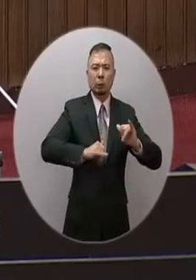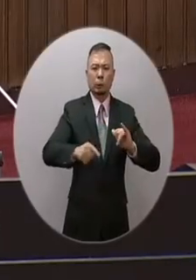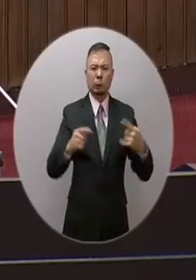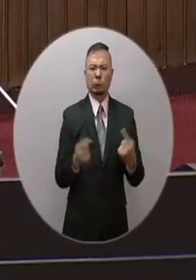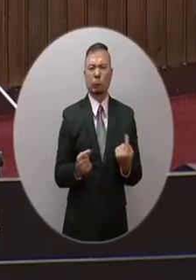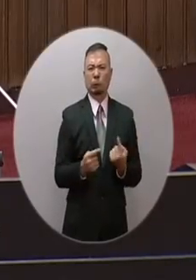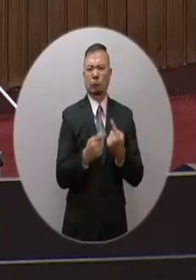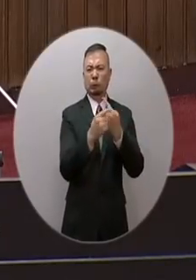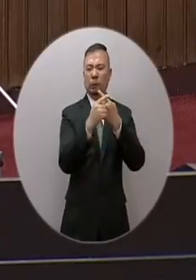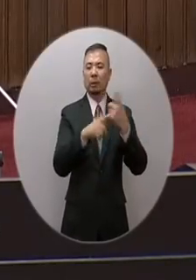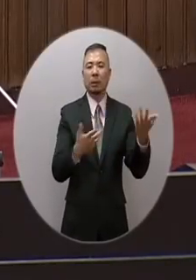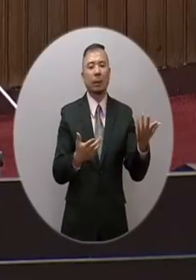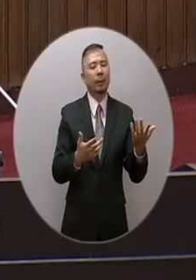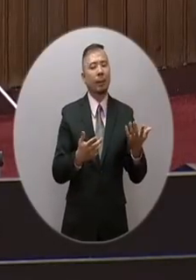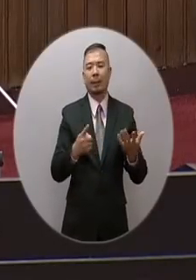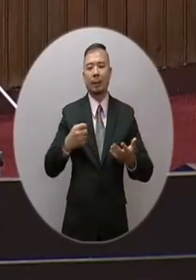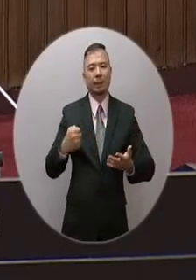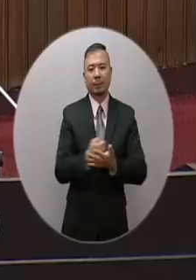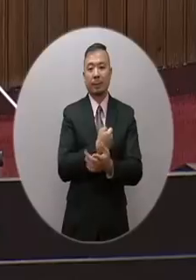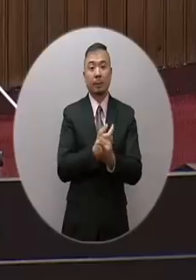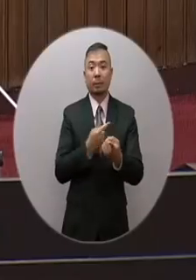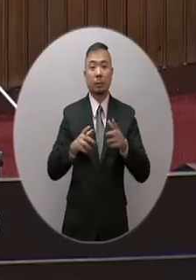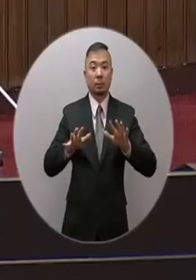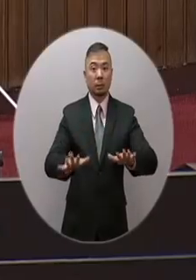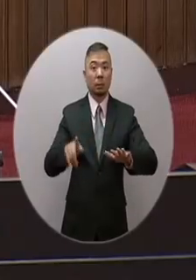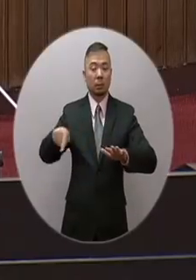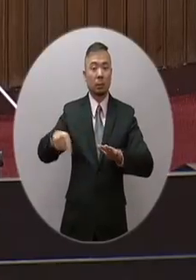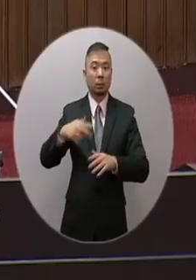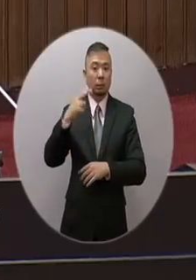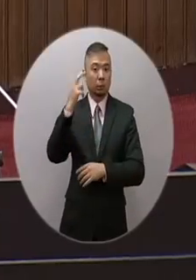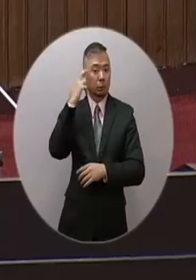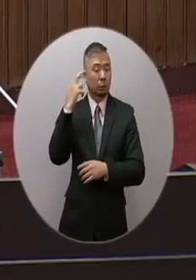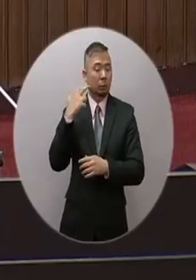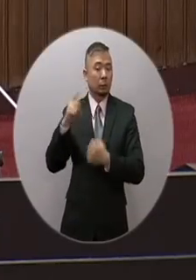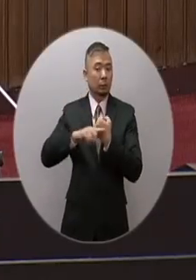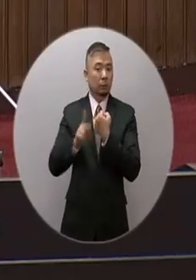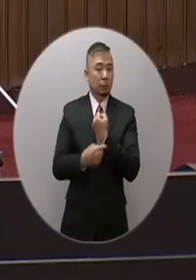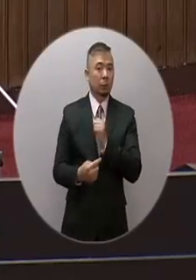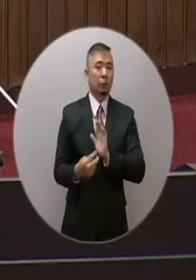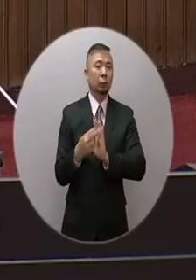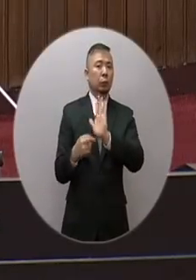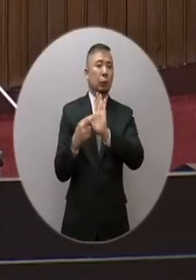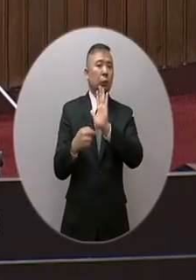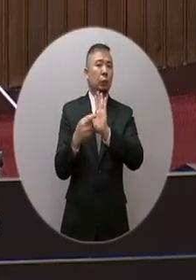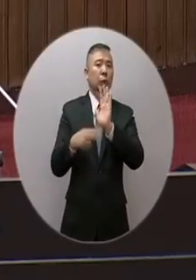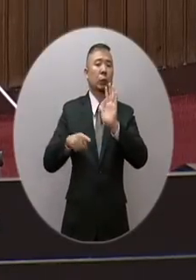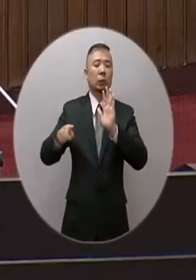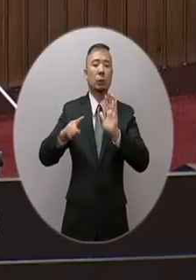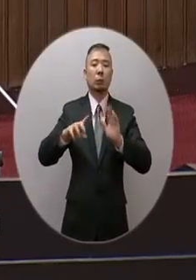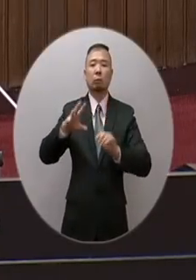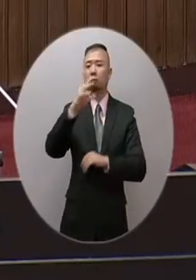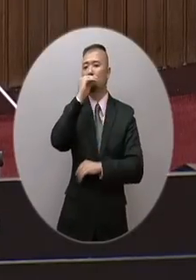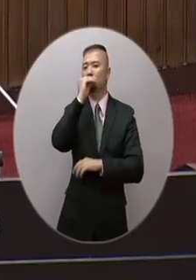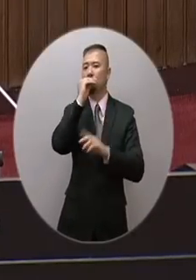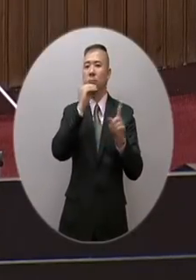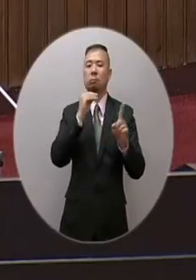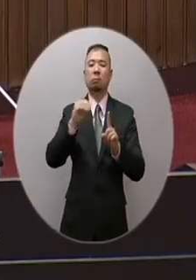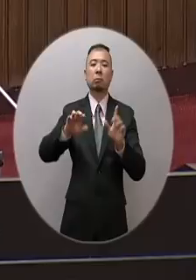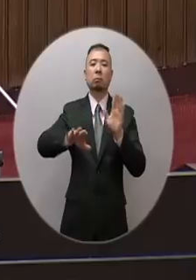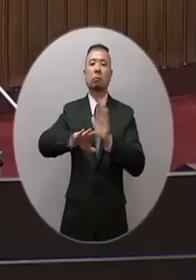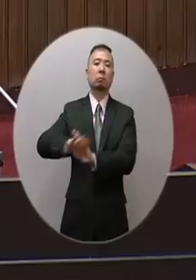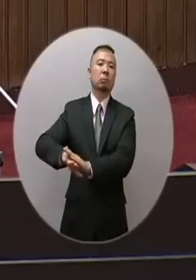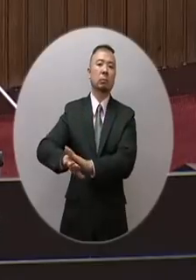今仍然置相关事件案于一旁，冷冻不处理。 各位期又过去